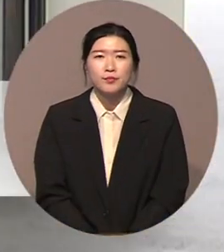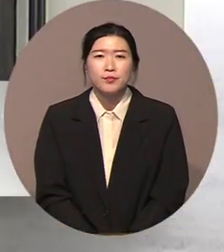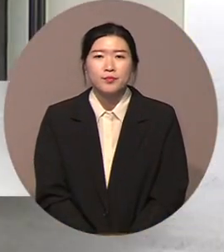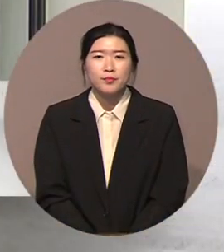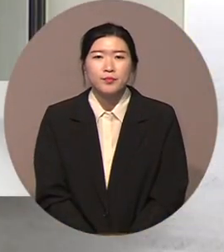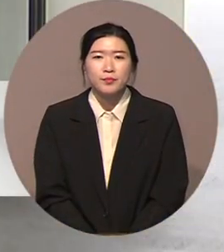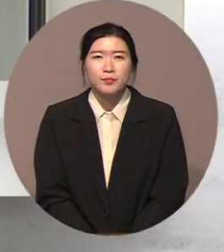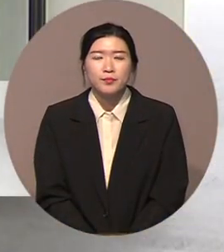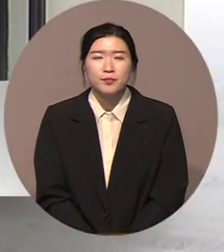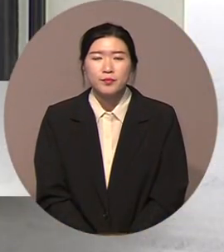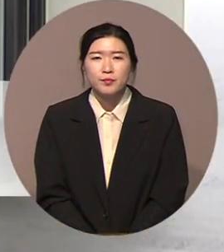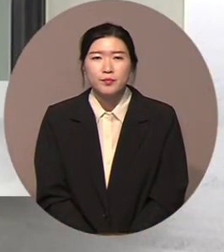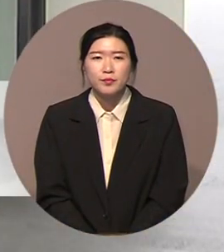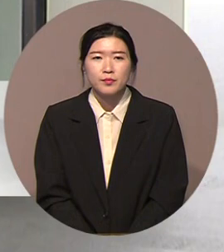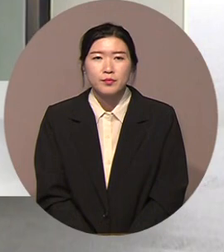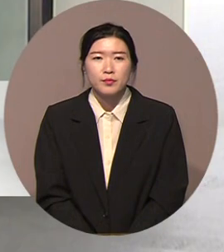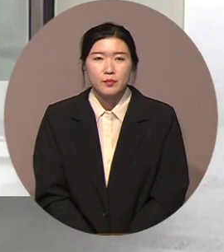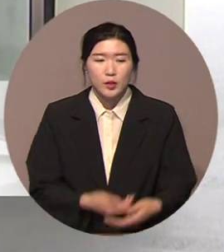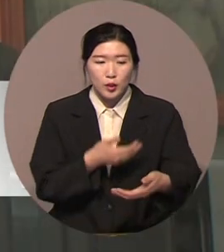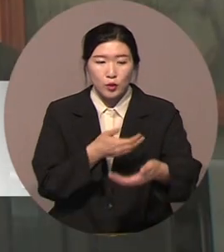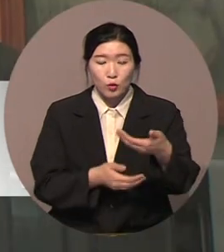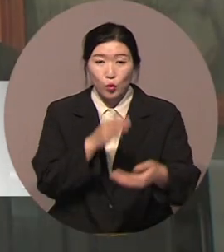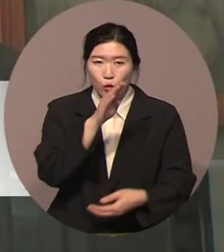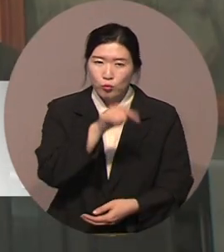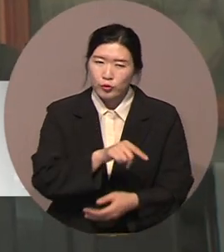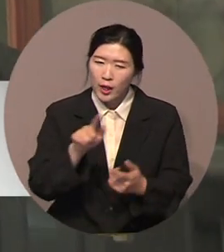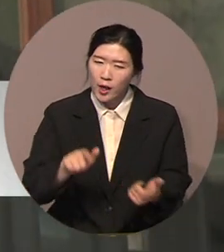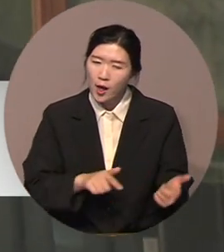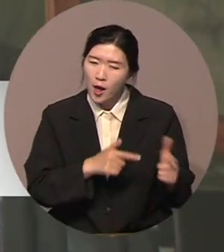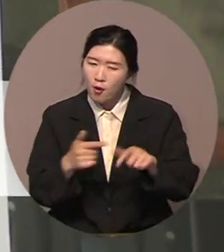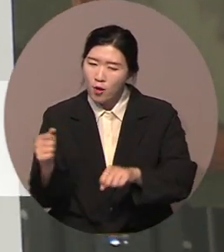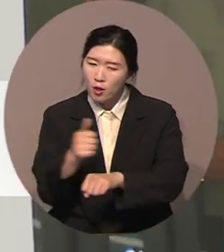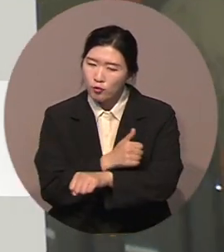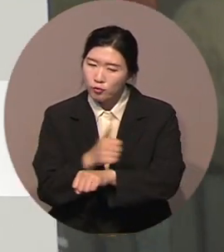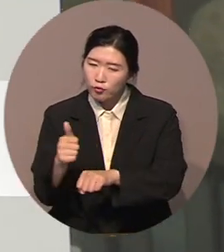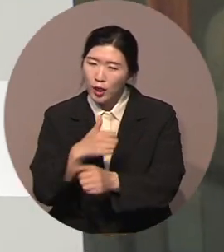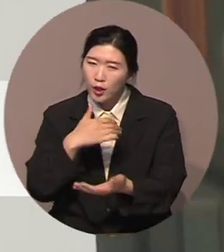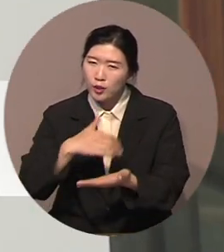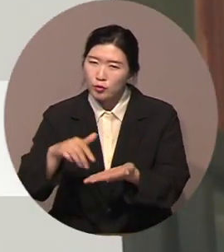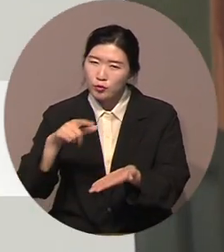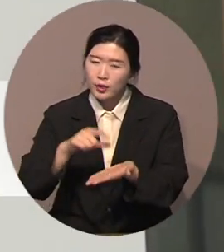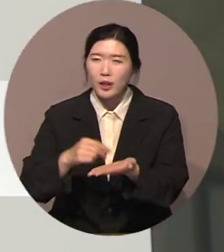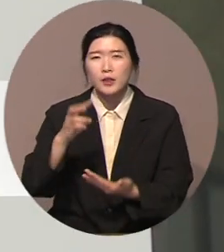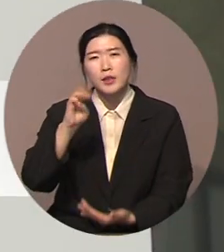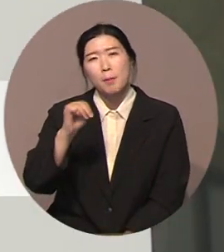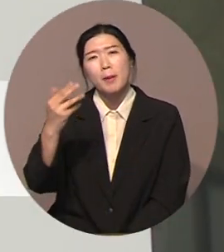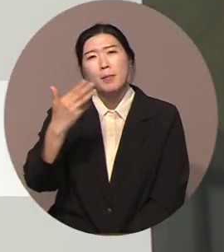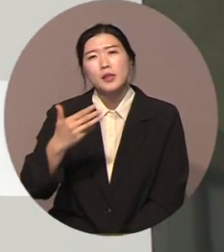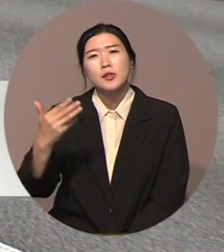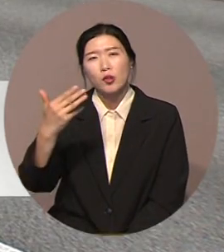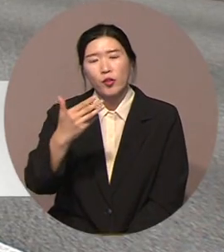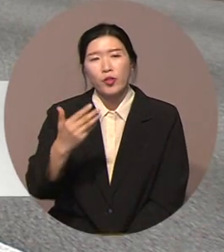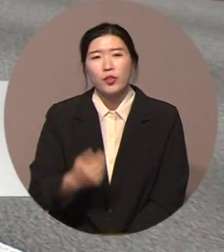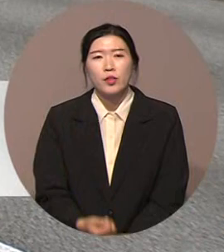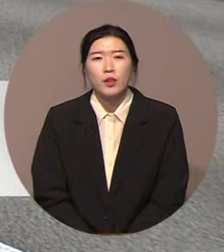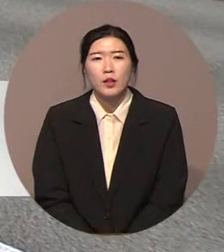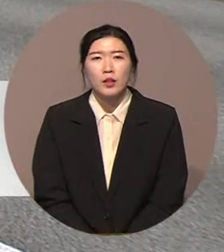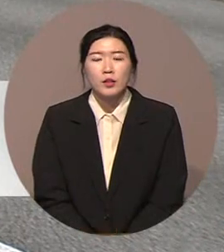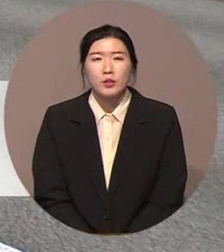크게 단축됩니다 국토유통부는 하루 3만 8천대의 차량이 도로를 이용할 것으로 예상했으며